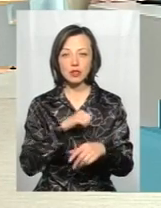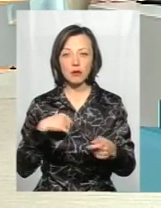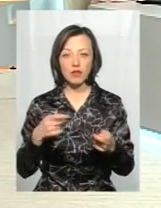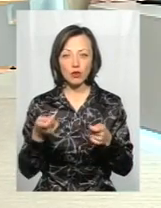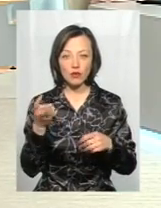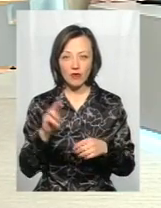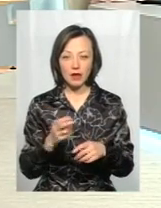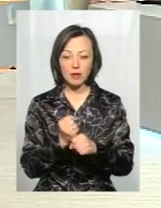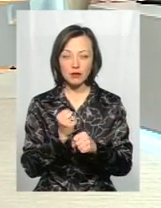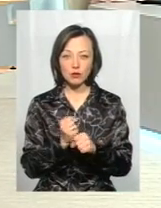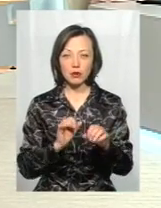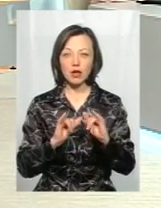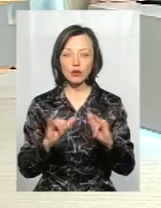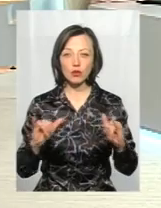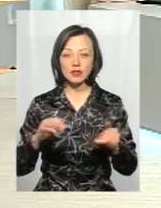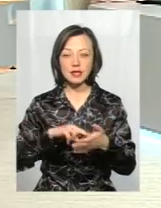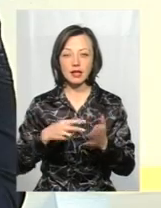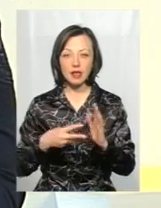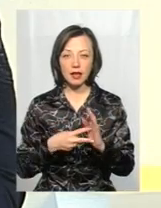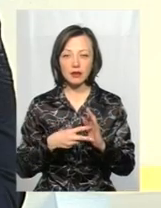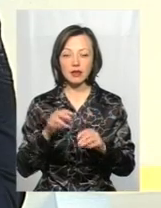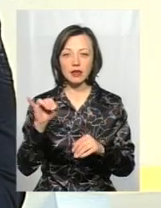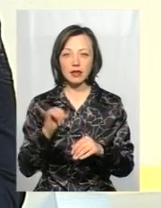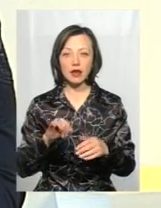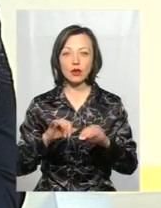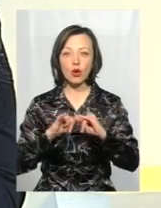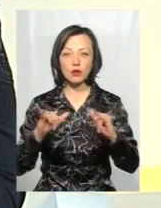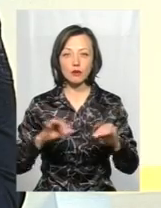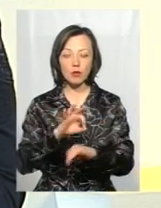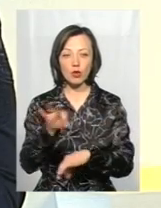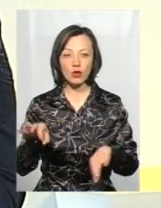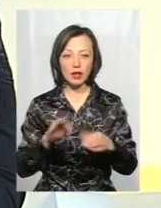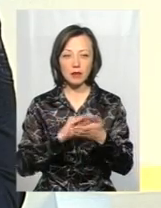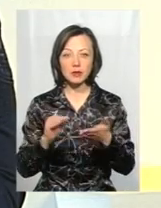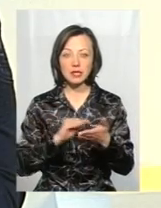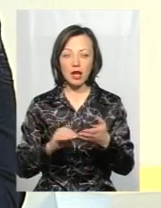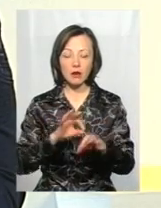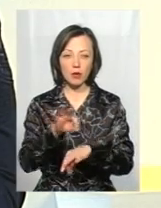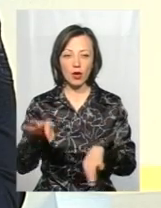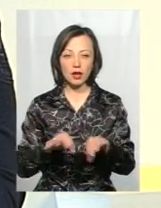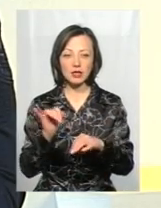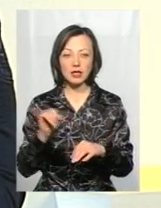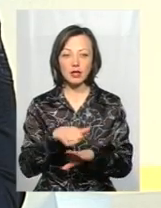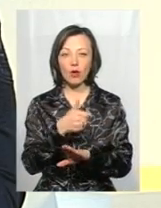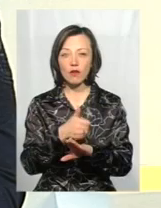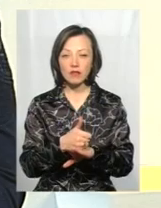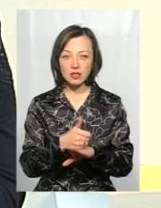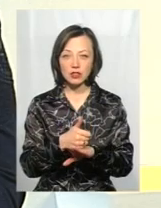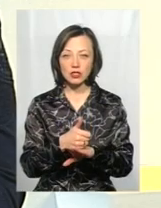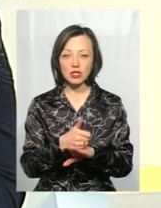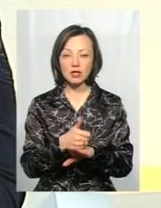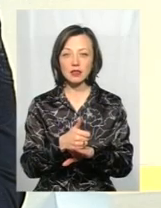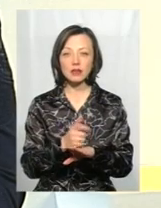зараз якраз працюємо над розвитком стратегії і над розвитком проєктів, над написанням проєктів. І найголовніша